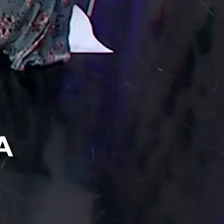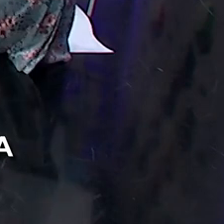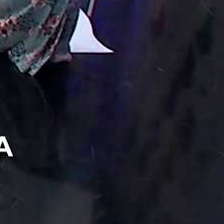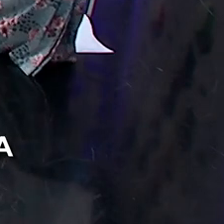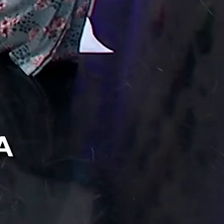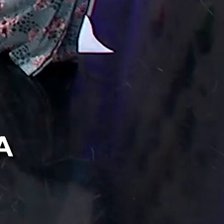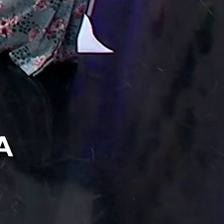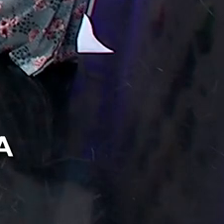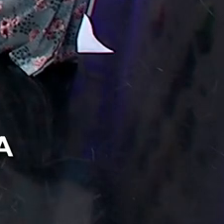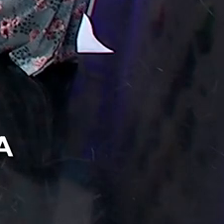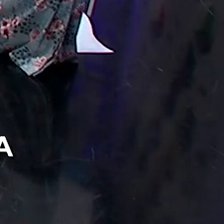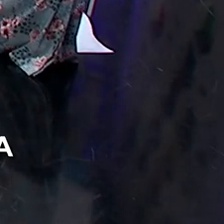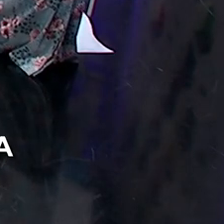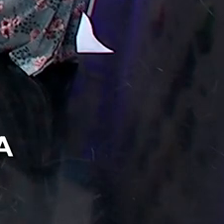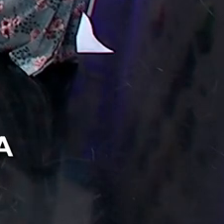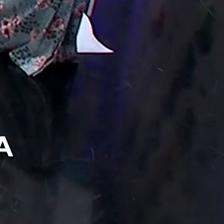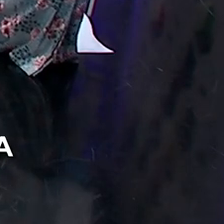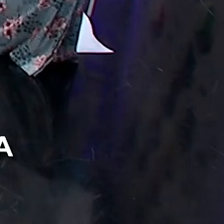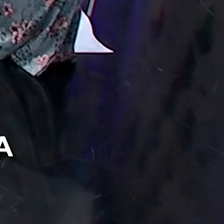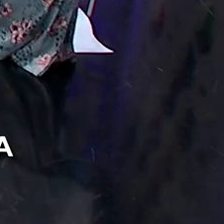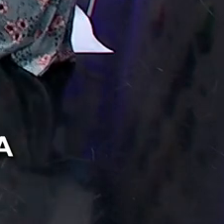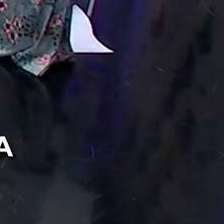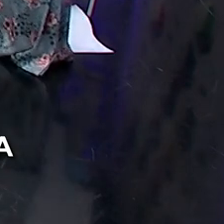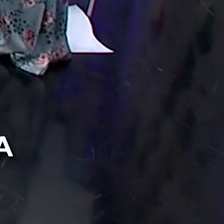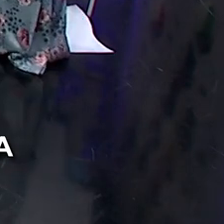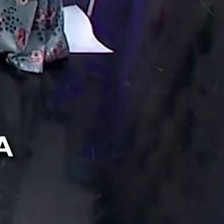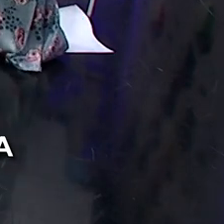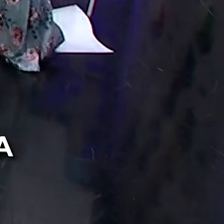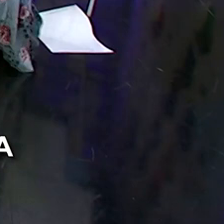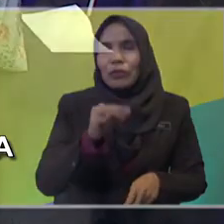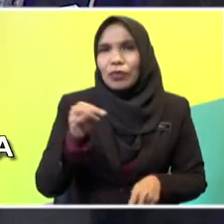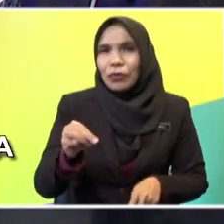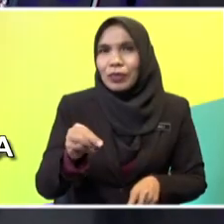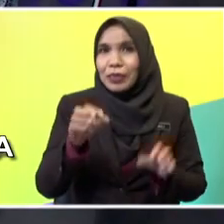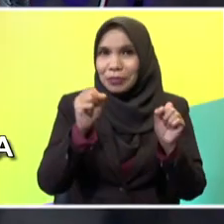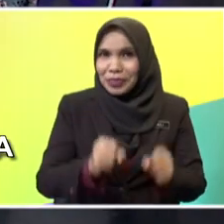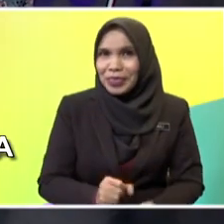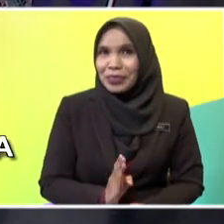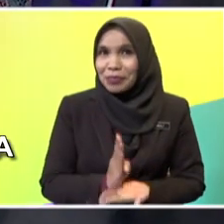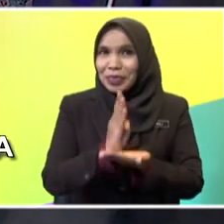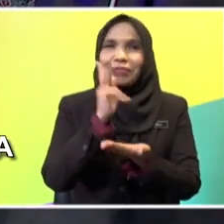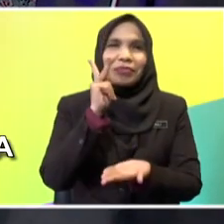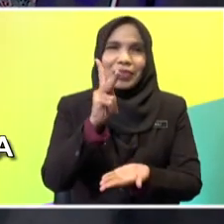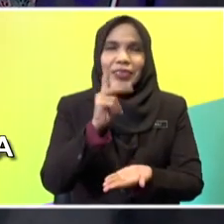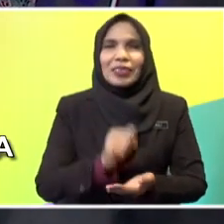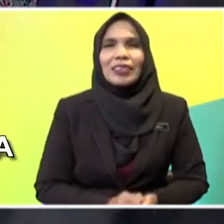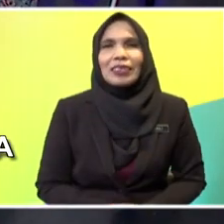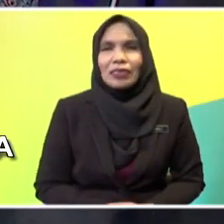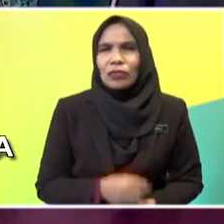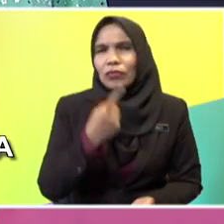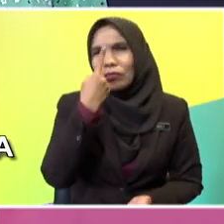Okey, murid-murid. Kalau murid-murid kat rumah tu pun, boleh juga bantu saya ya untuk lihat di